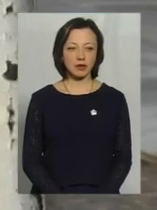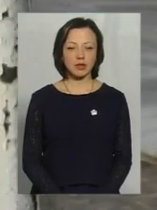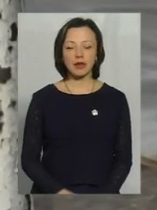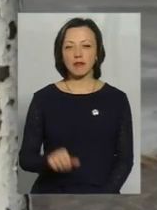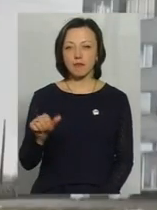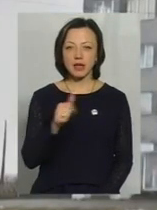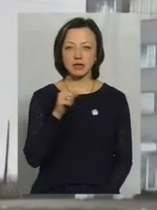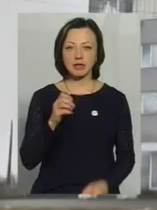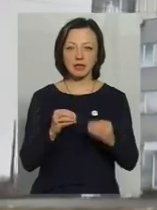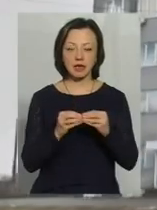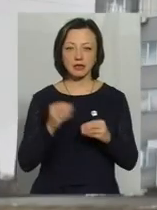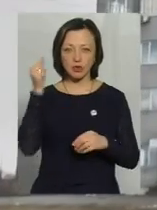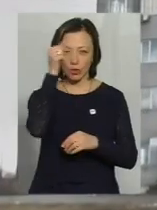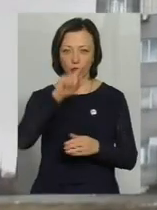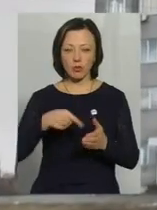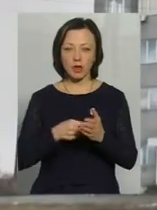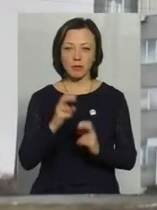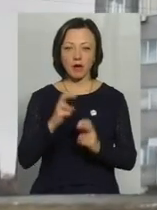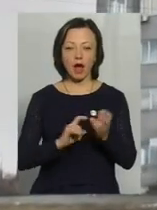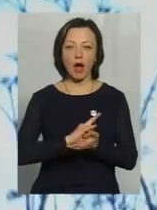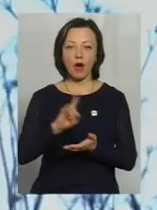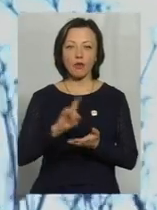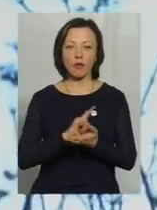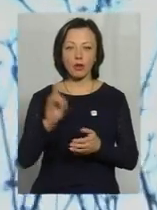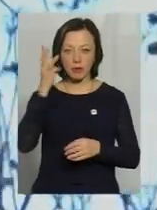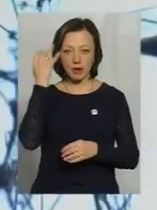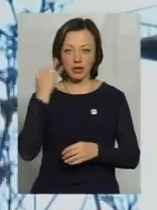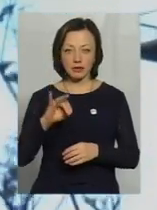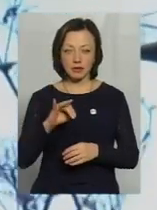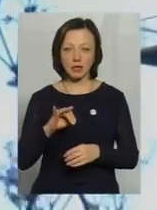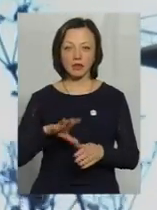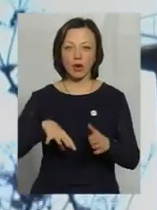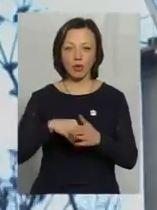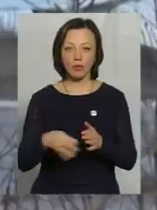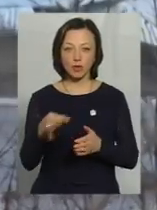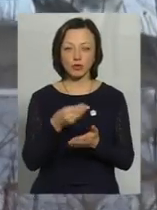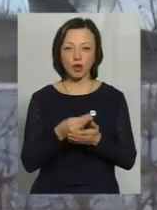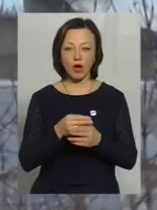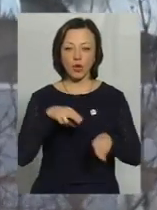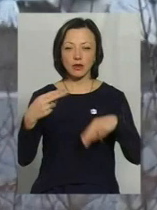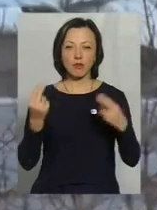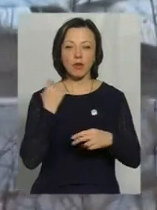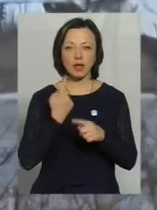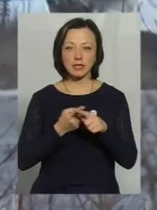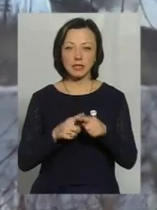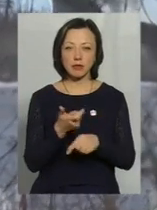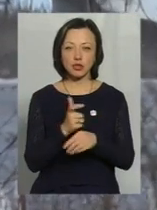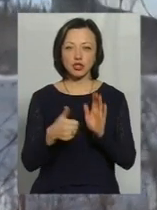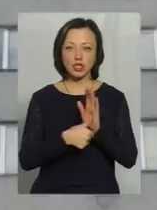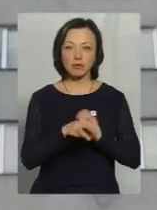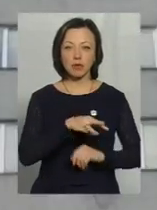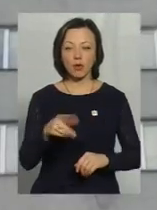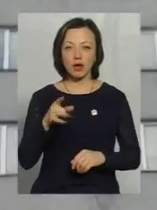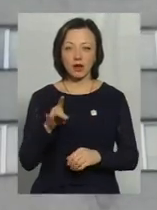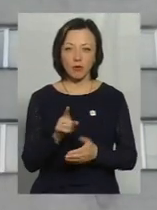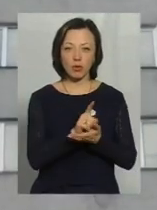Уперше за 10 років комунальне підприємство «Аеропорт Хмельницький» за рахунок обласного бюджету розрахувалося з боргами. Це більше 6 мільйонів гривень